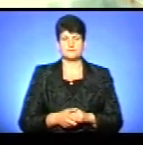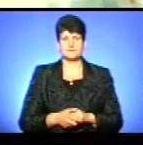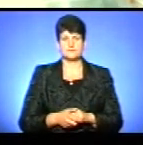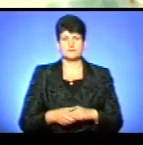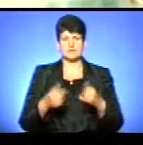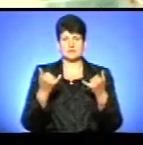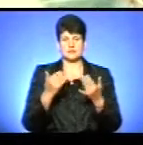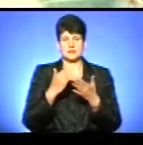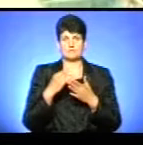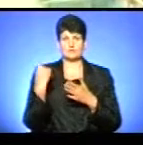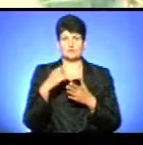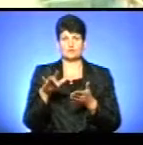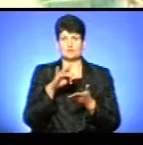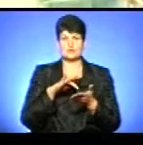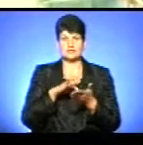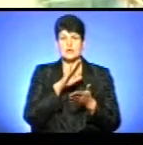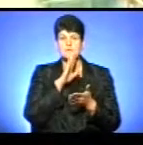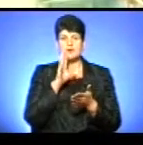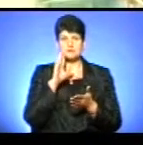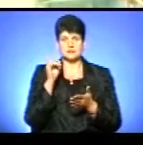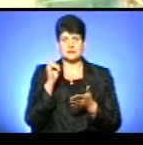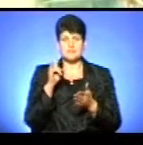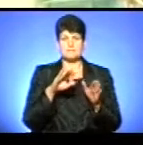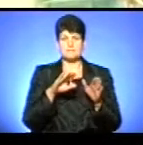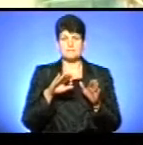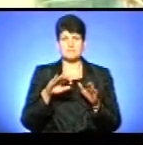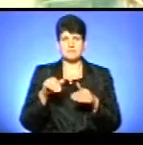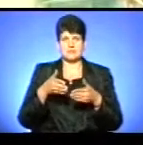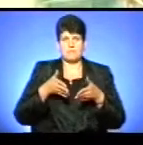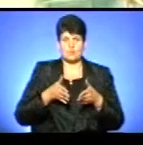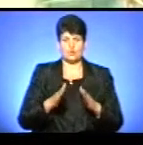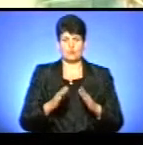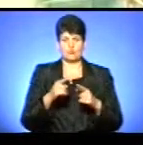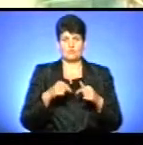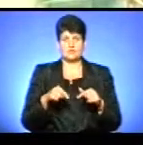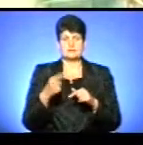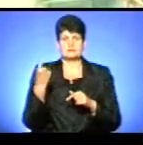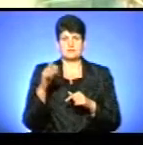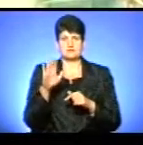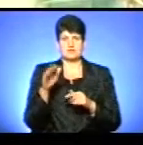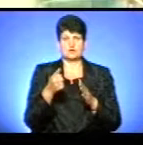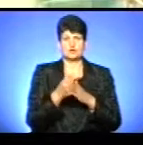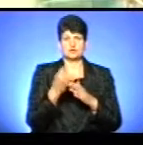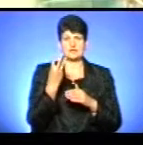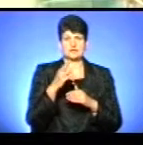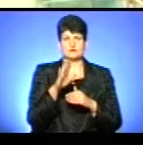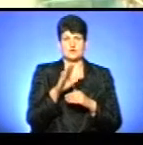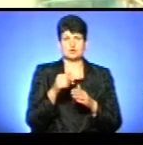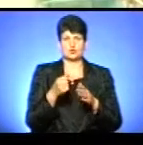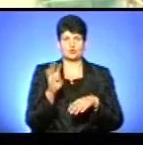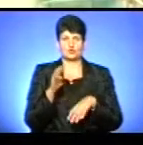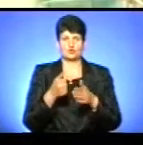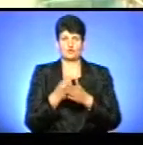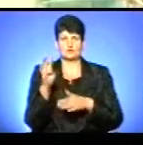Ми зараз знаходимося в обласному центрі «Мати і дитина» в післяпологовому відділенні. Від 1 вересня до 3-го, до нині до 4-ї години,